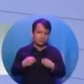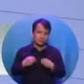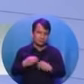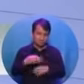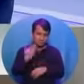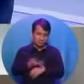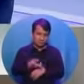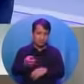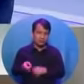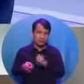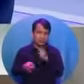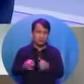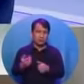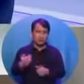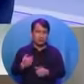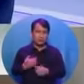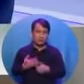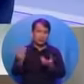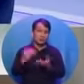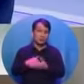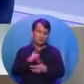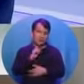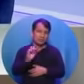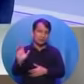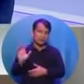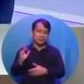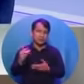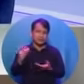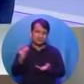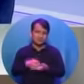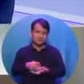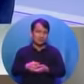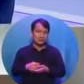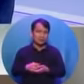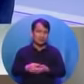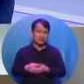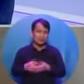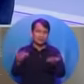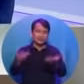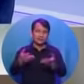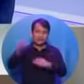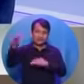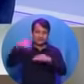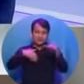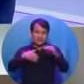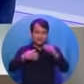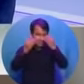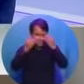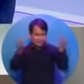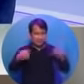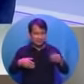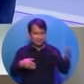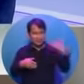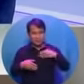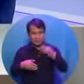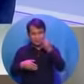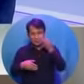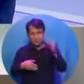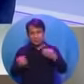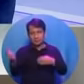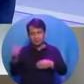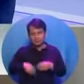Ay, sir, ay, hindi ko naman po na mauulit po yun. Promise po. Kung nasan po man po yung aking asawa at nakikinig po, ay sana naman po ay umuwi na